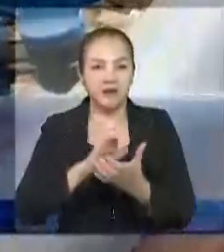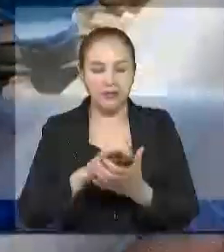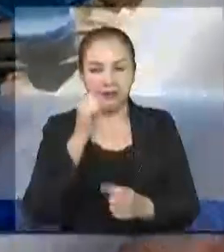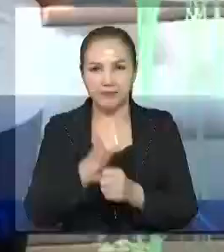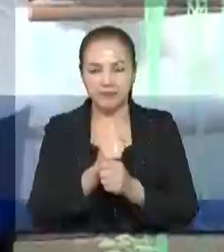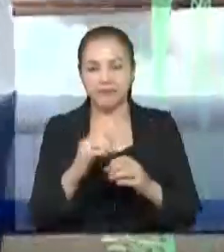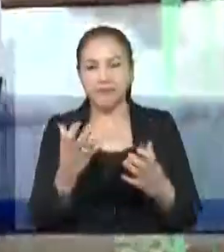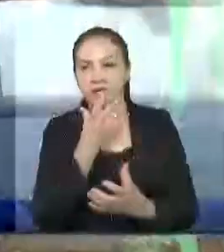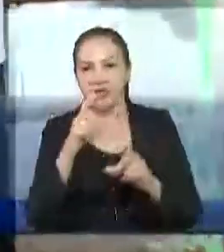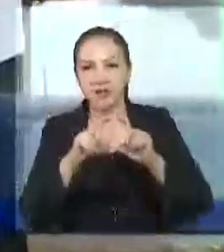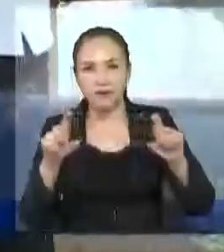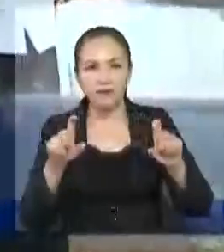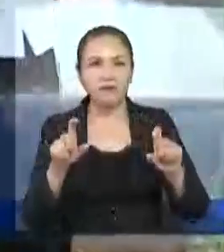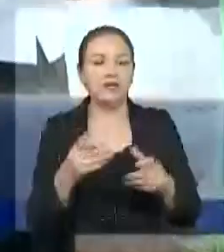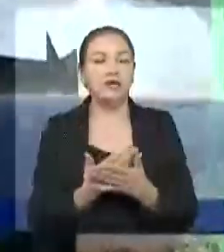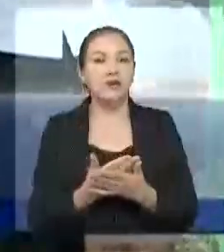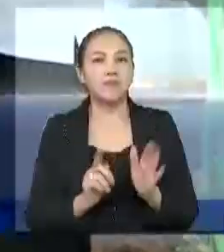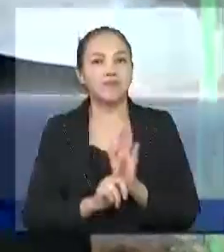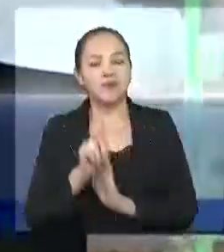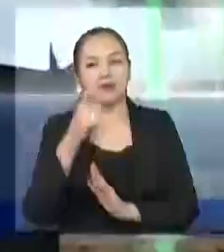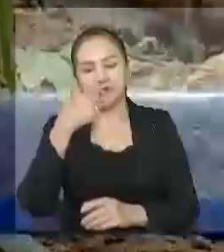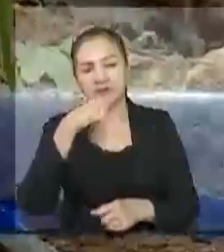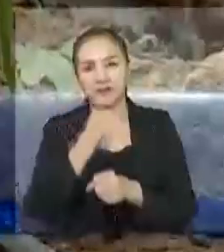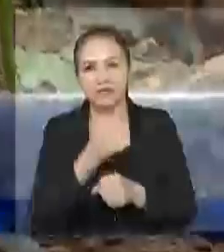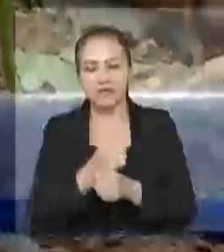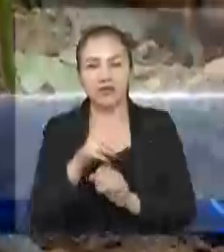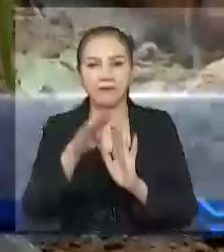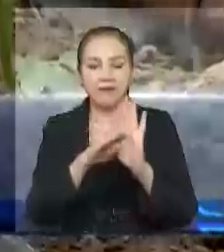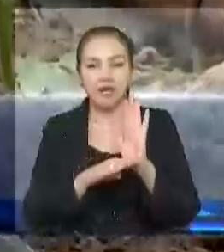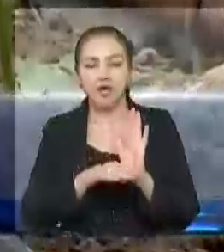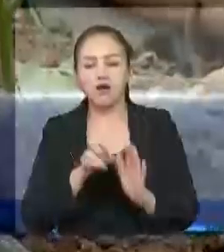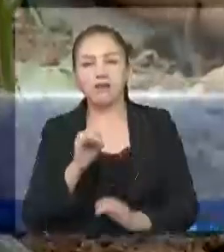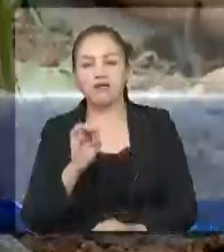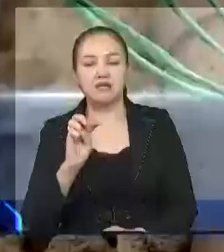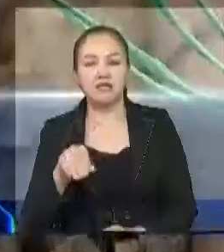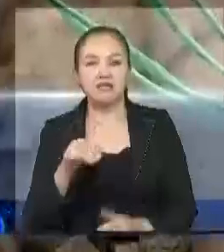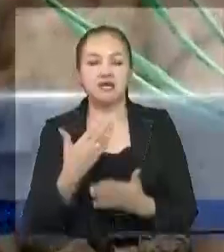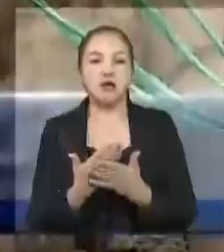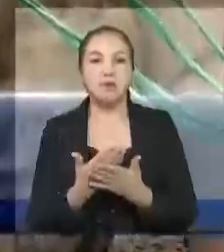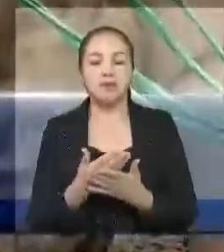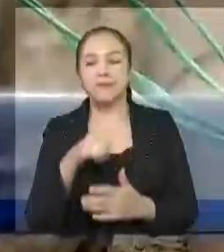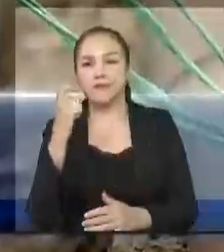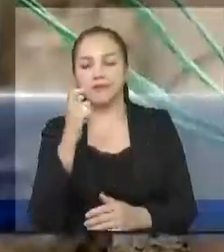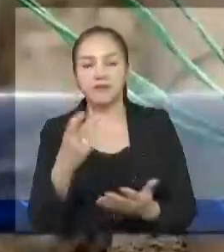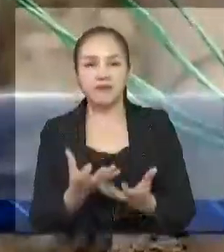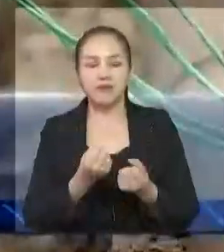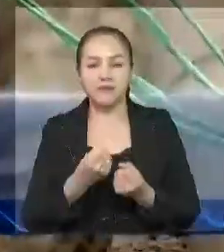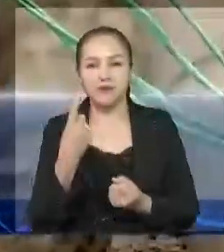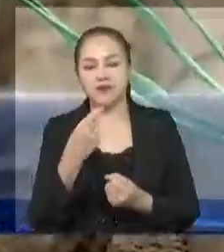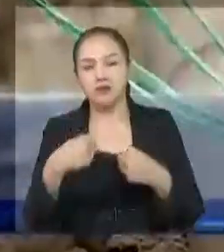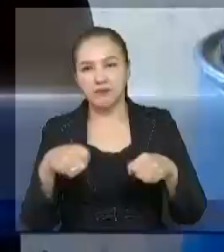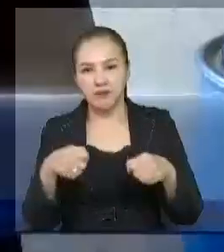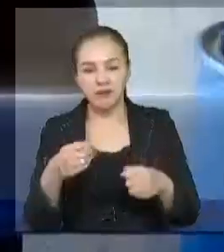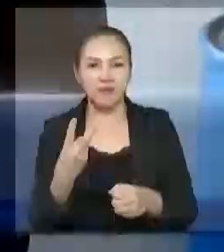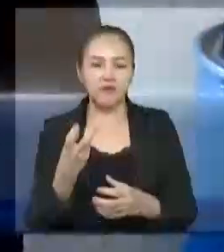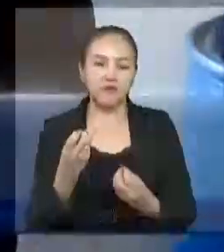работой теплиц Руслана Махамбетова, который начал свою деятельность в рамках программы «Аула Манаты». В настоящее время фермер получил первую продукцию. Еще